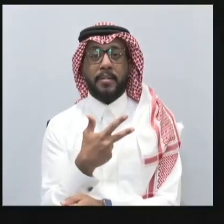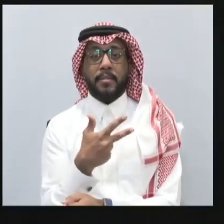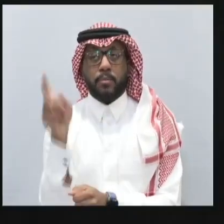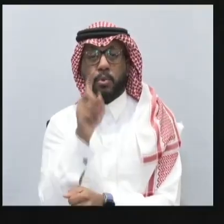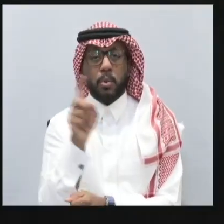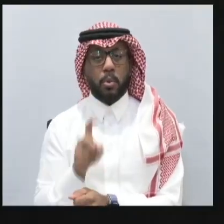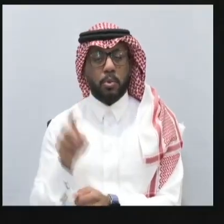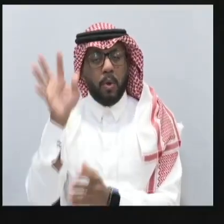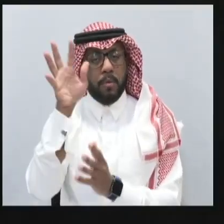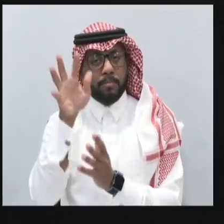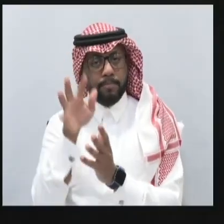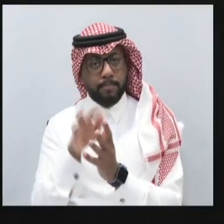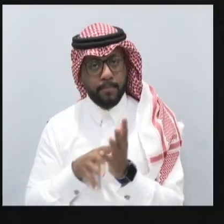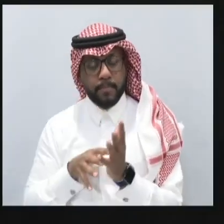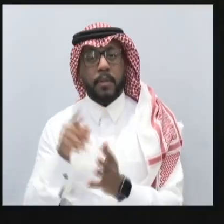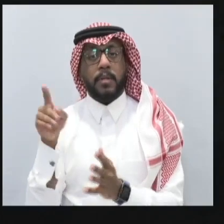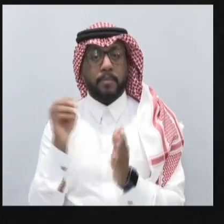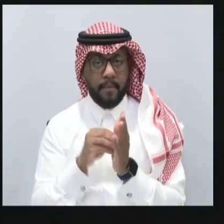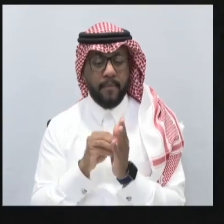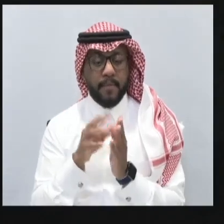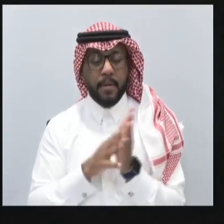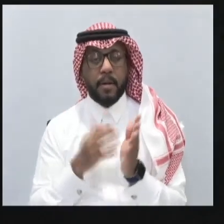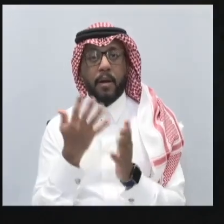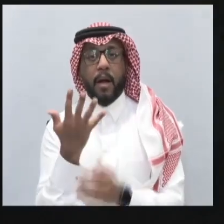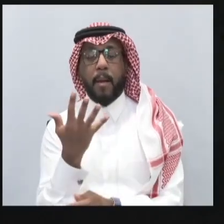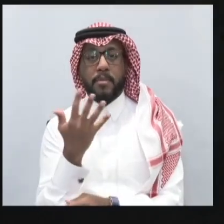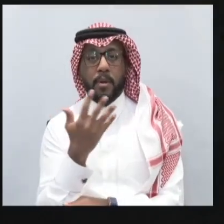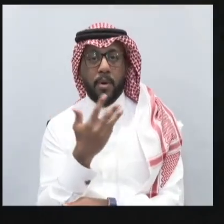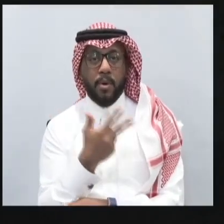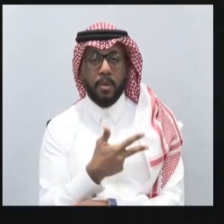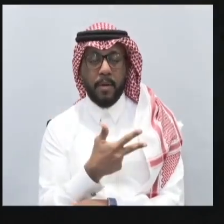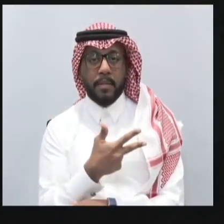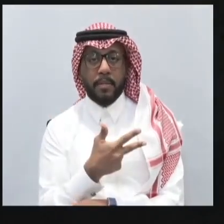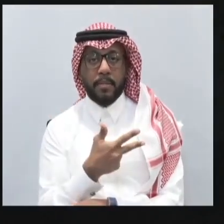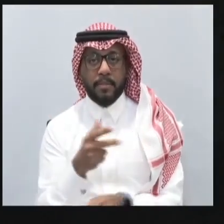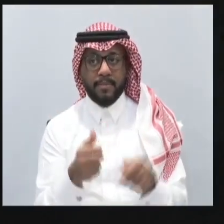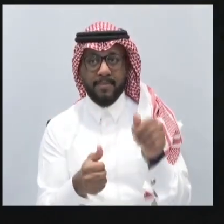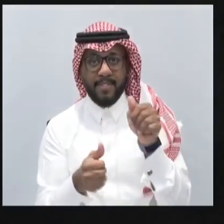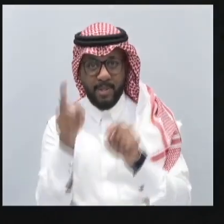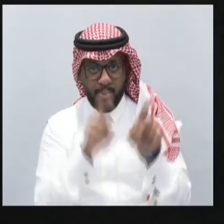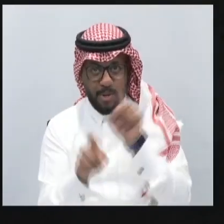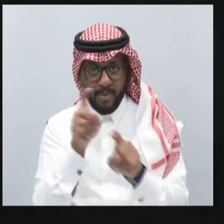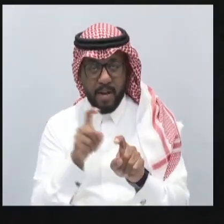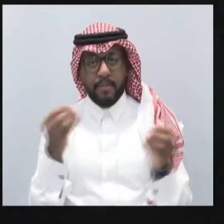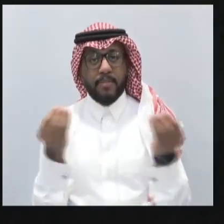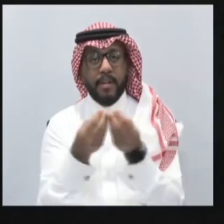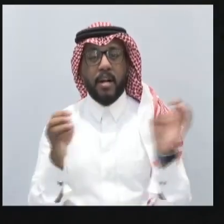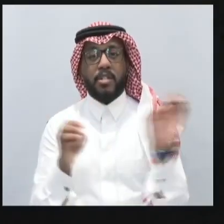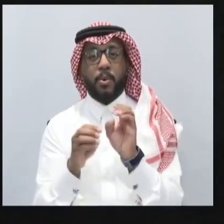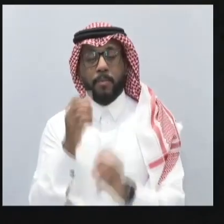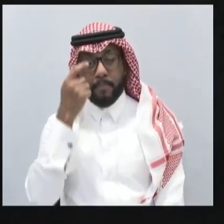استفسارات وعندنا بصفحه 85 بناخذ هذا النشاط ونتكلم فيه